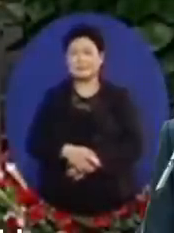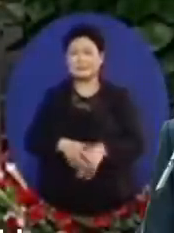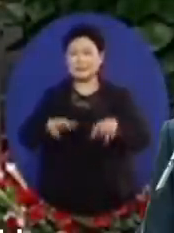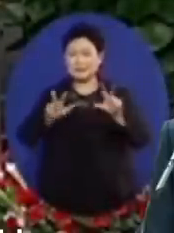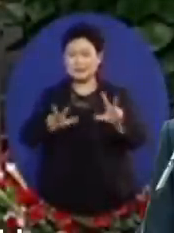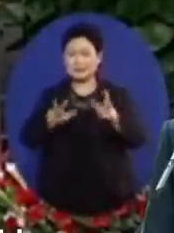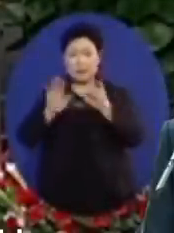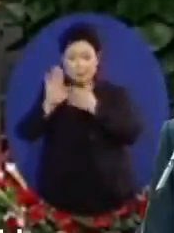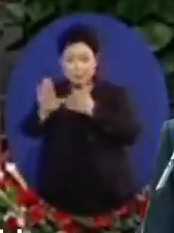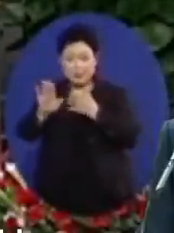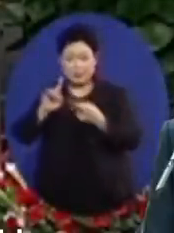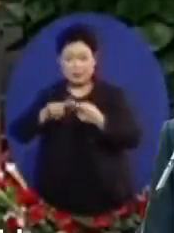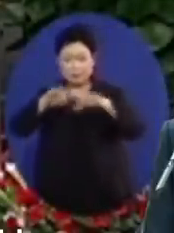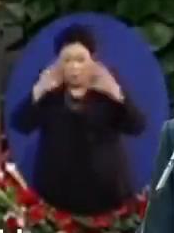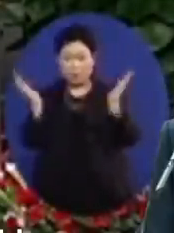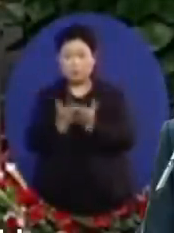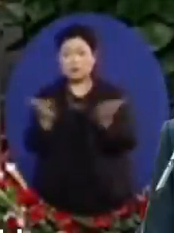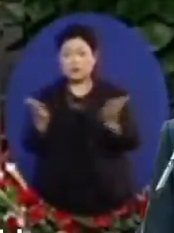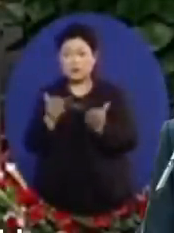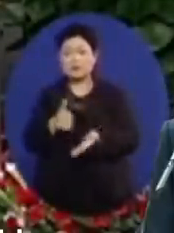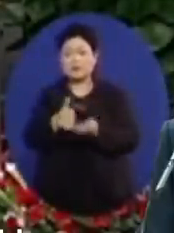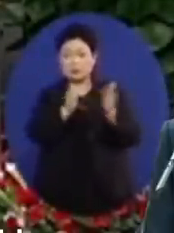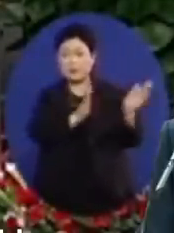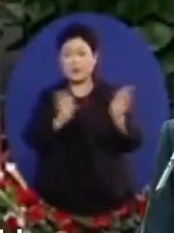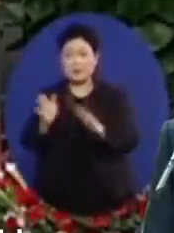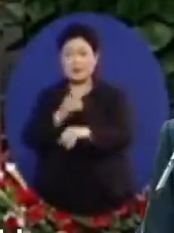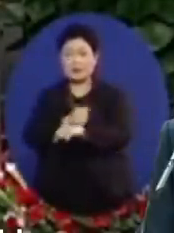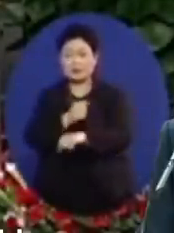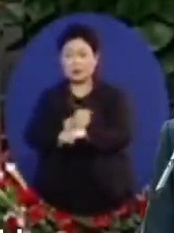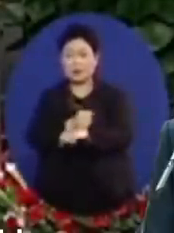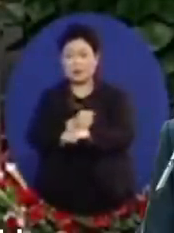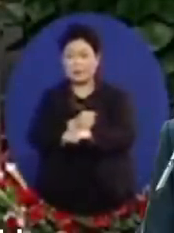현재와 미래에 관해 모든 일을 주님은 예비하시고